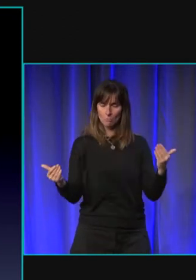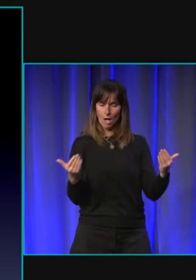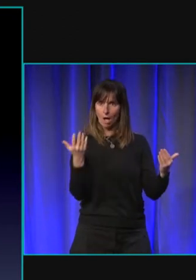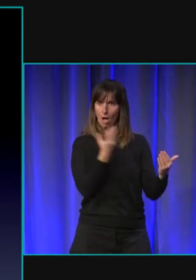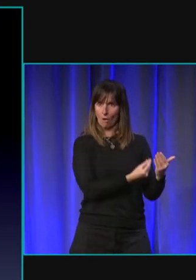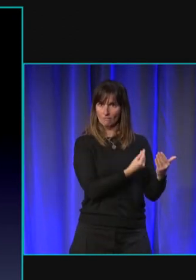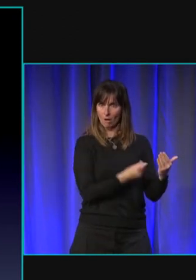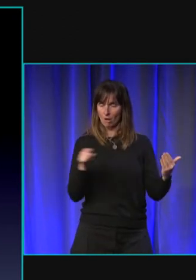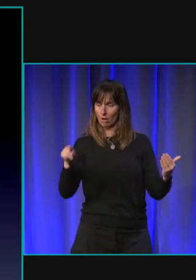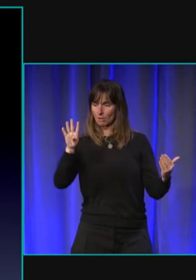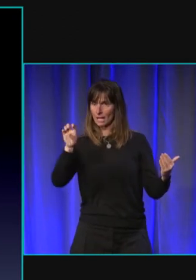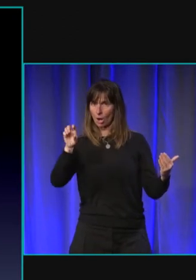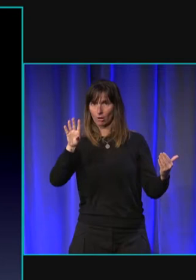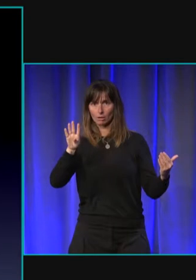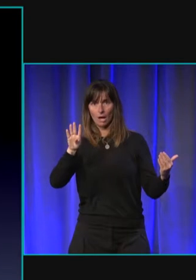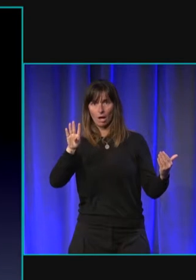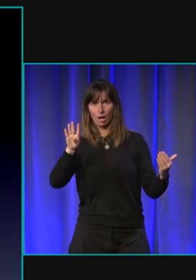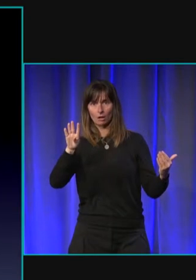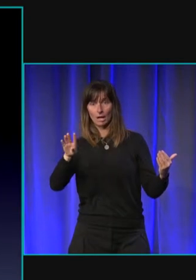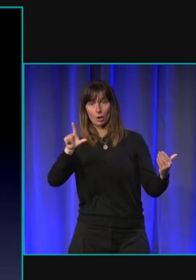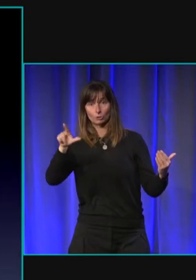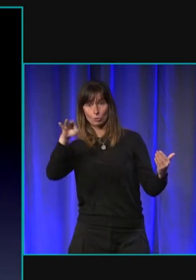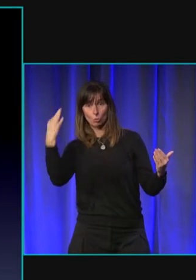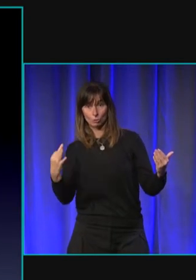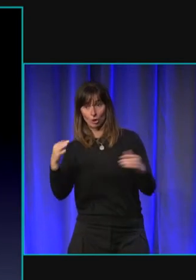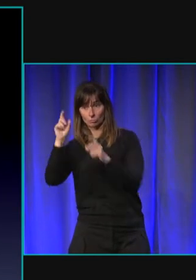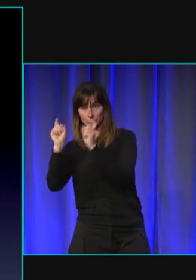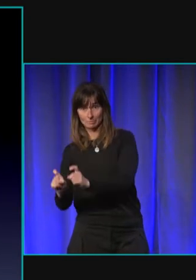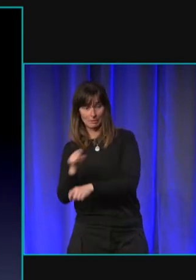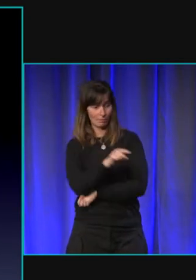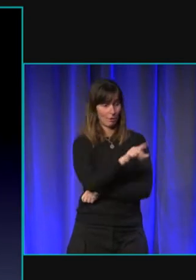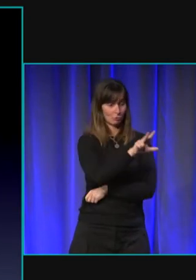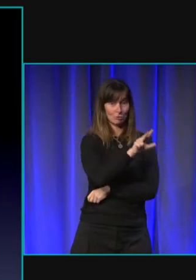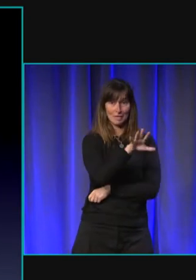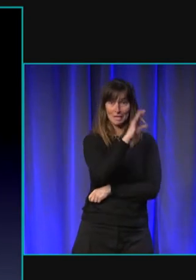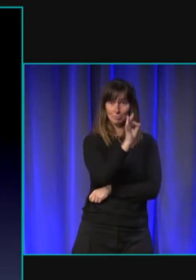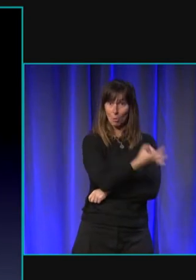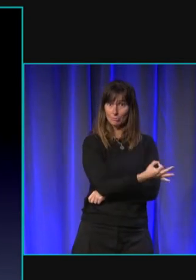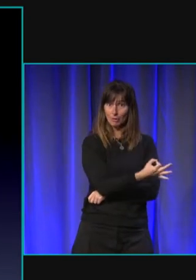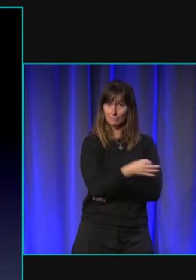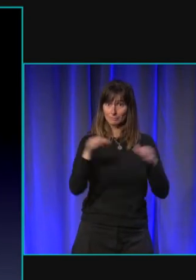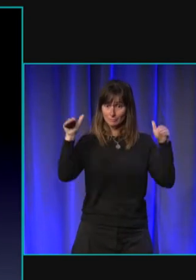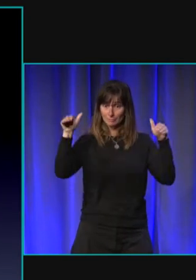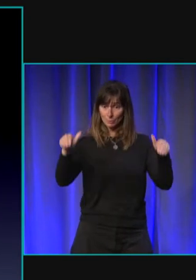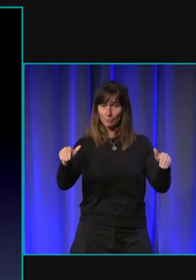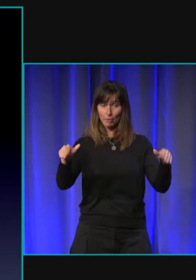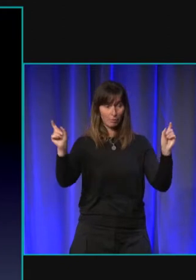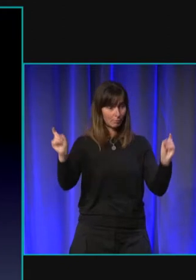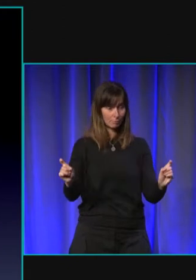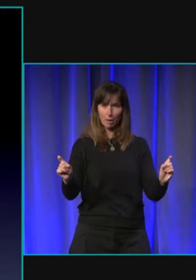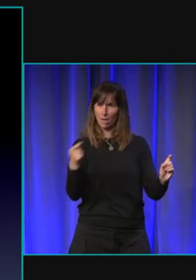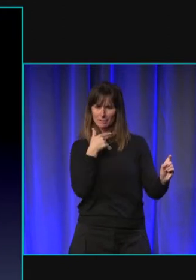42% de perte de puissance contre 35% chez les enfants. Donc on a à peu près sur le même ordre, même ordre de